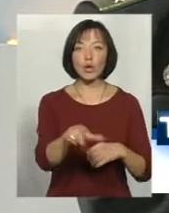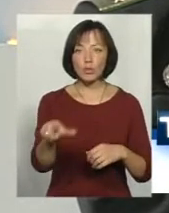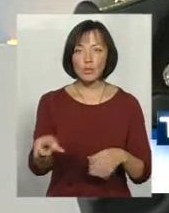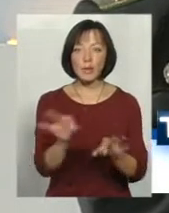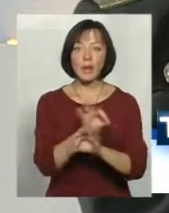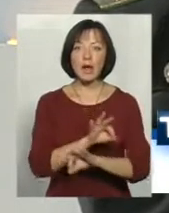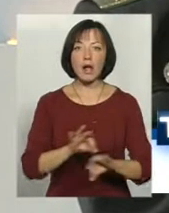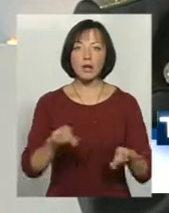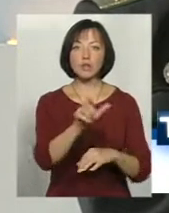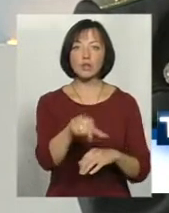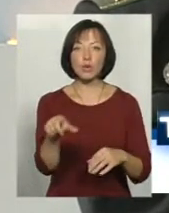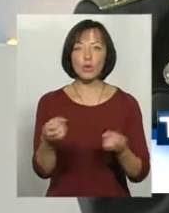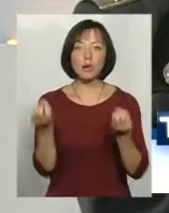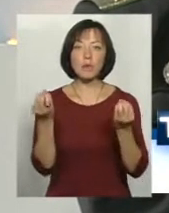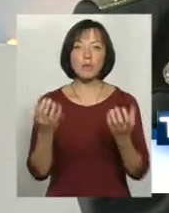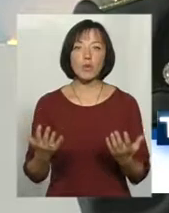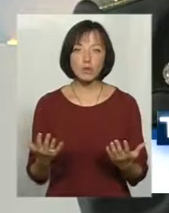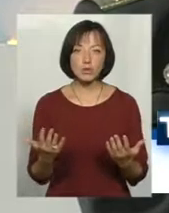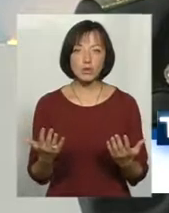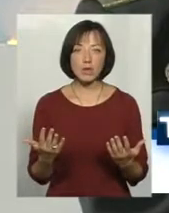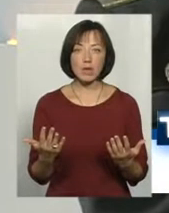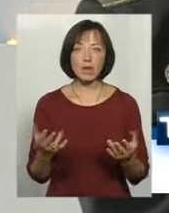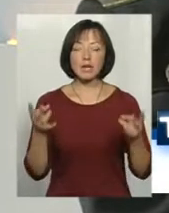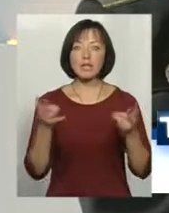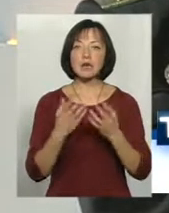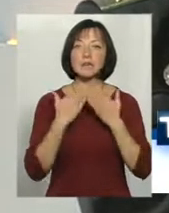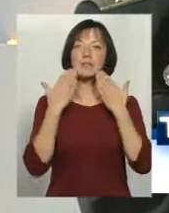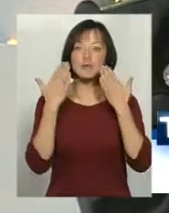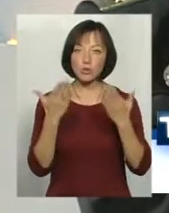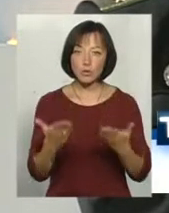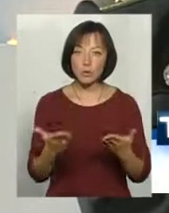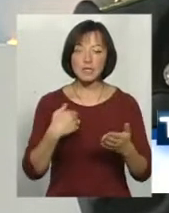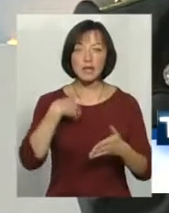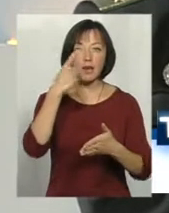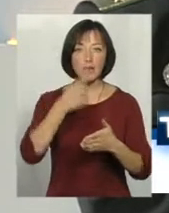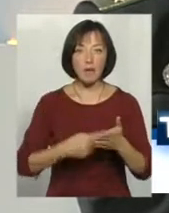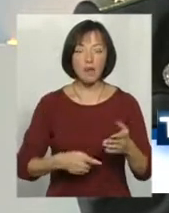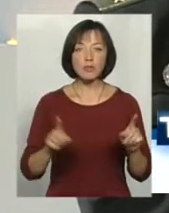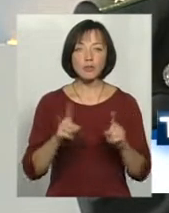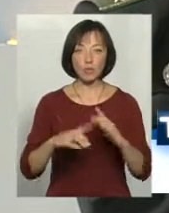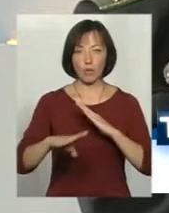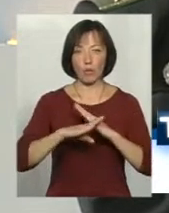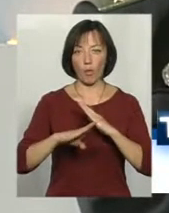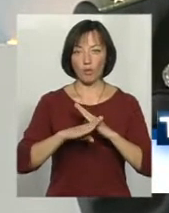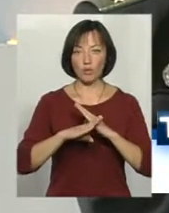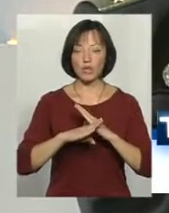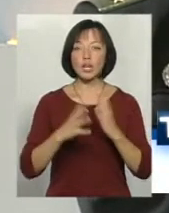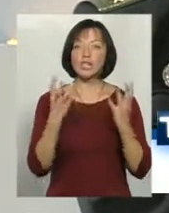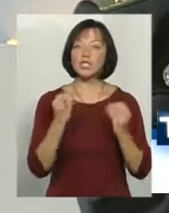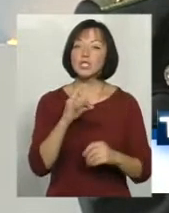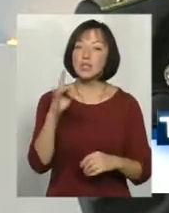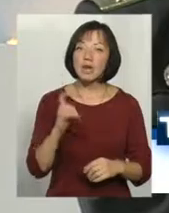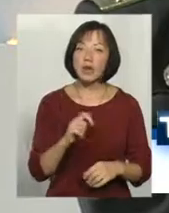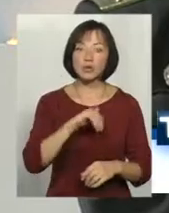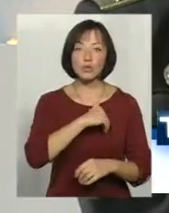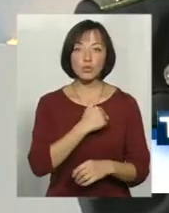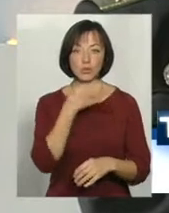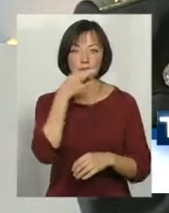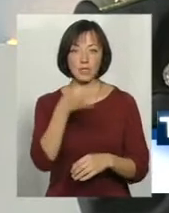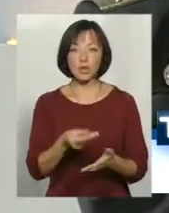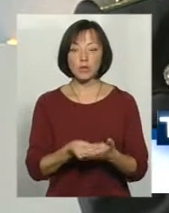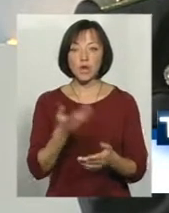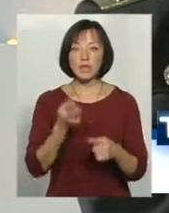люди, просто, знаєте, до них треба звернутися, і я впевнений, що нам вони допоможуть. І ще раз хочу сказати, саме дороге